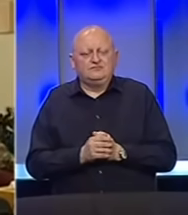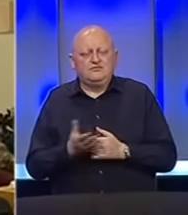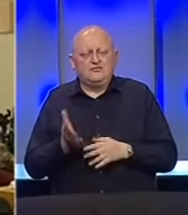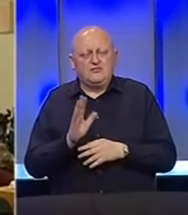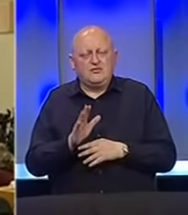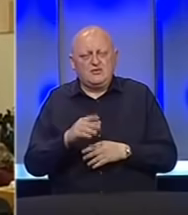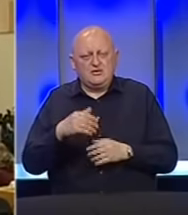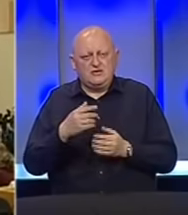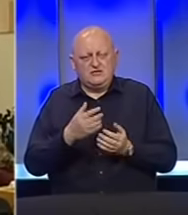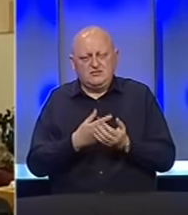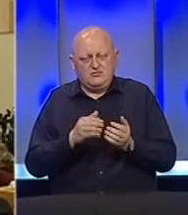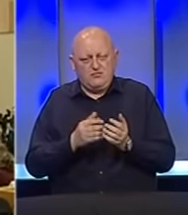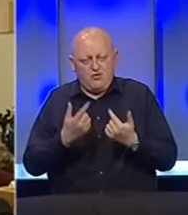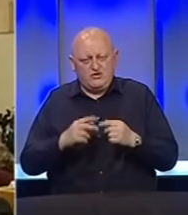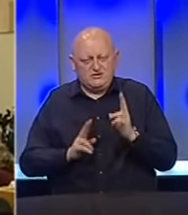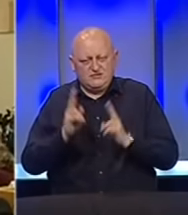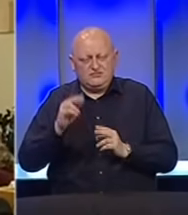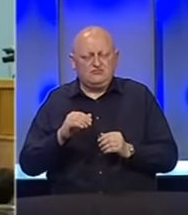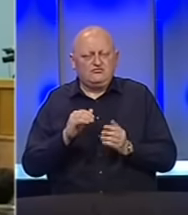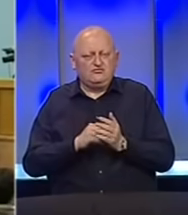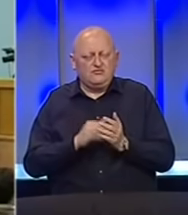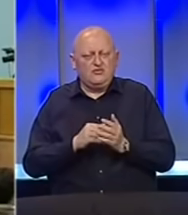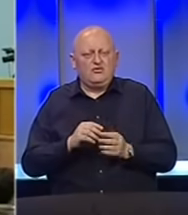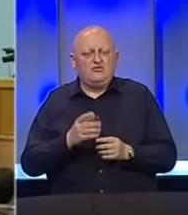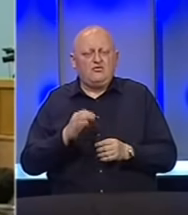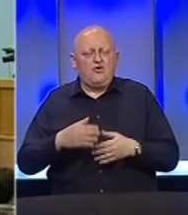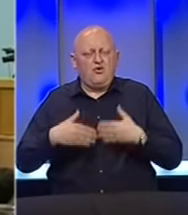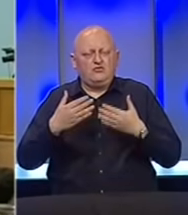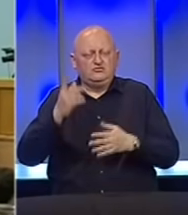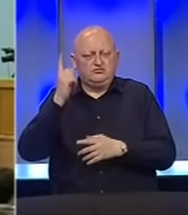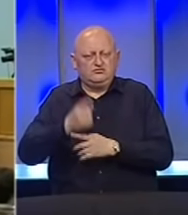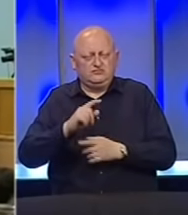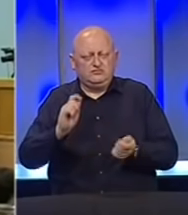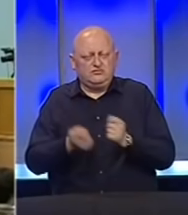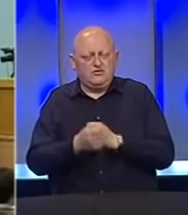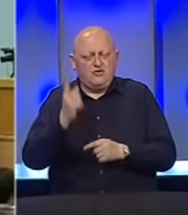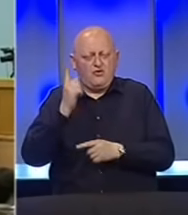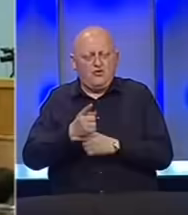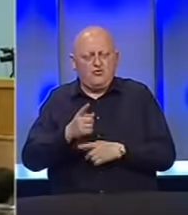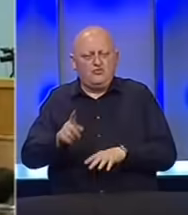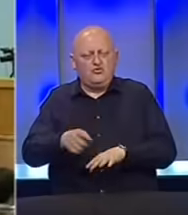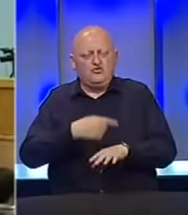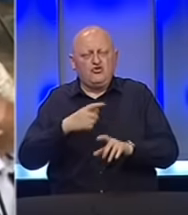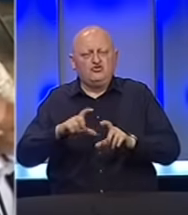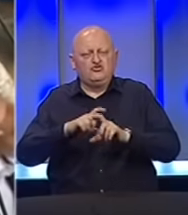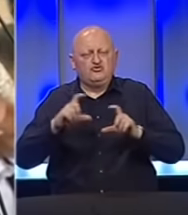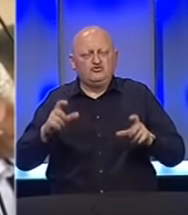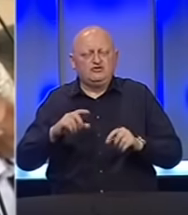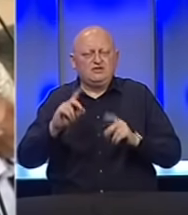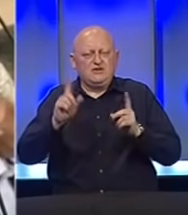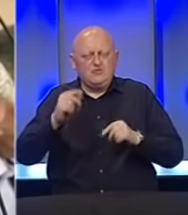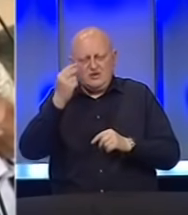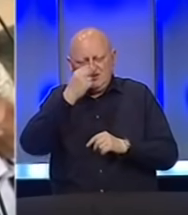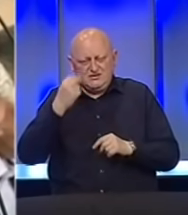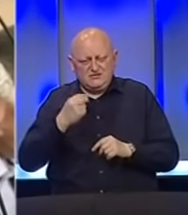Poslanici bi na posebnoj sjednici trebalo da raspravljaju i o prijedlogu odluke o izmjeni odluke o dugoročnom zaduživanju Republike